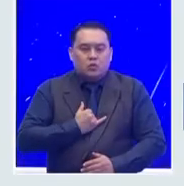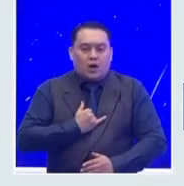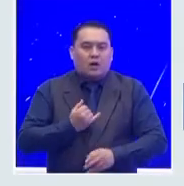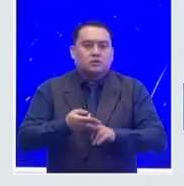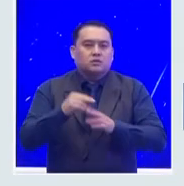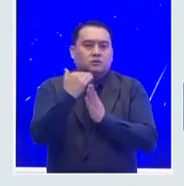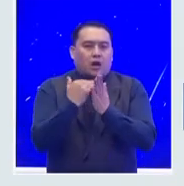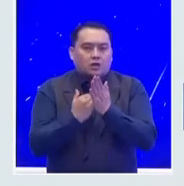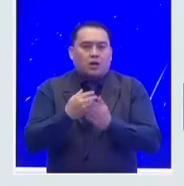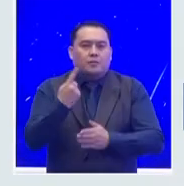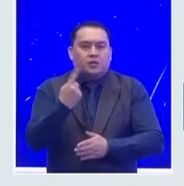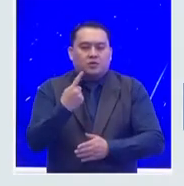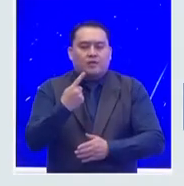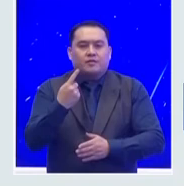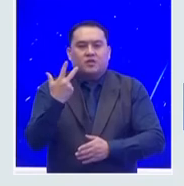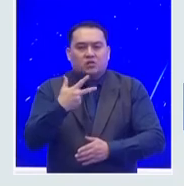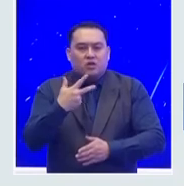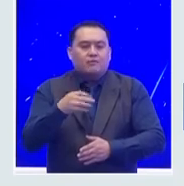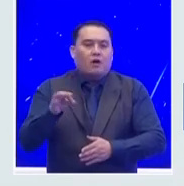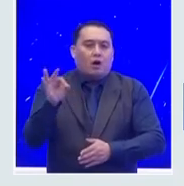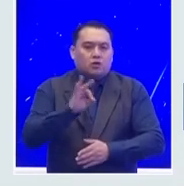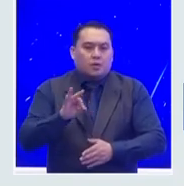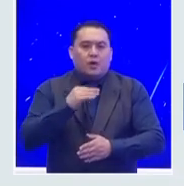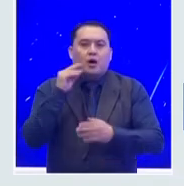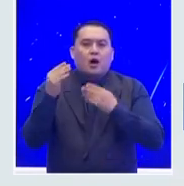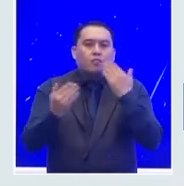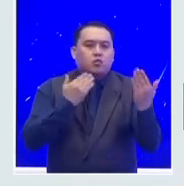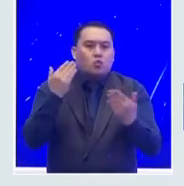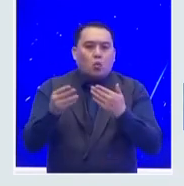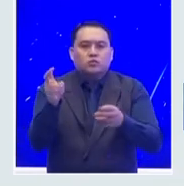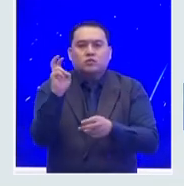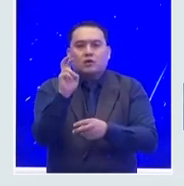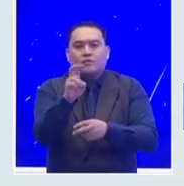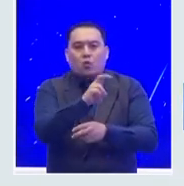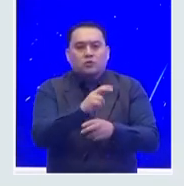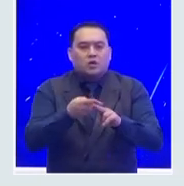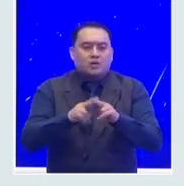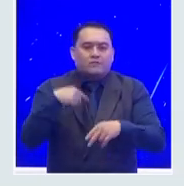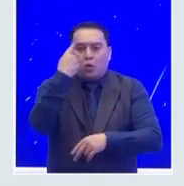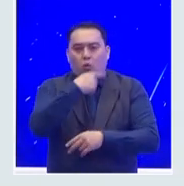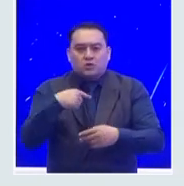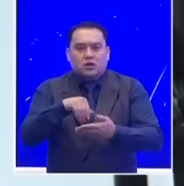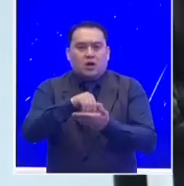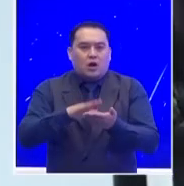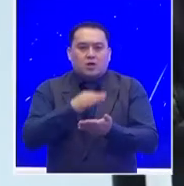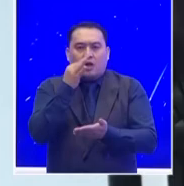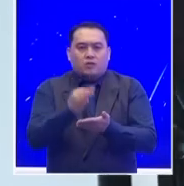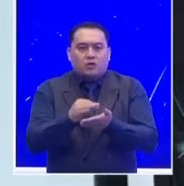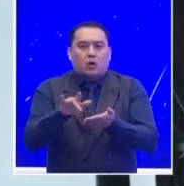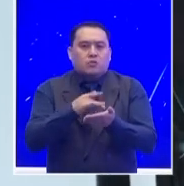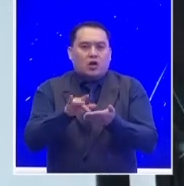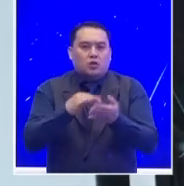Одновременно с 1 по 30 октября будет проводиться сплошной опрос населения для сбора сведений интервьюерами с регистрацией ответов в